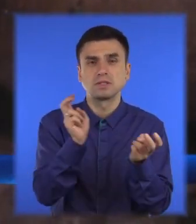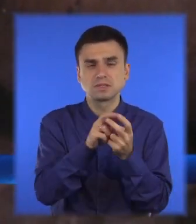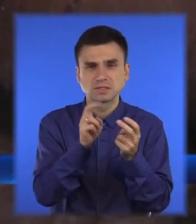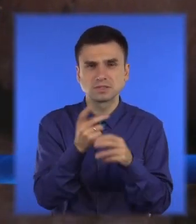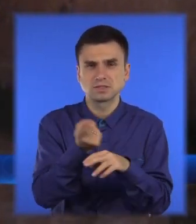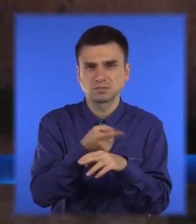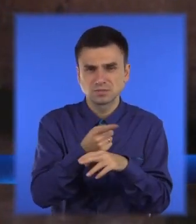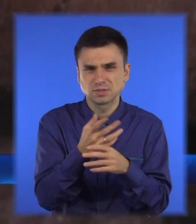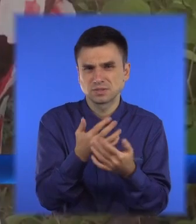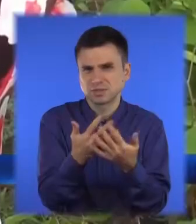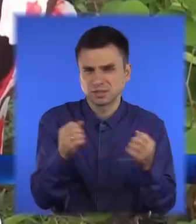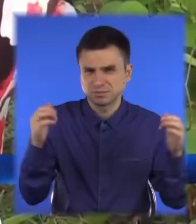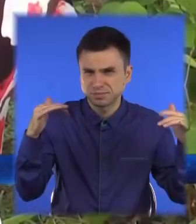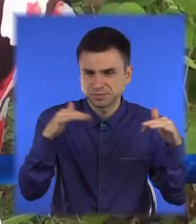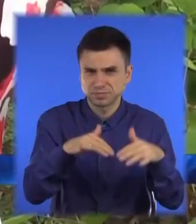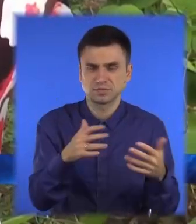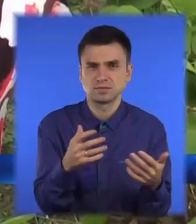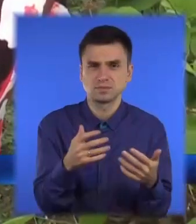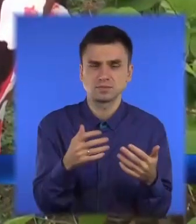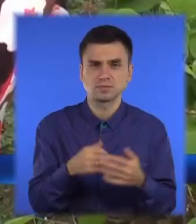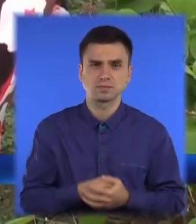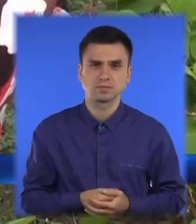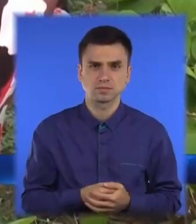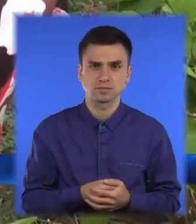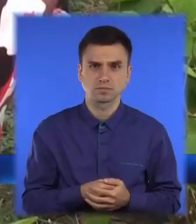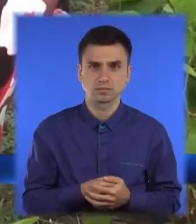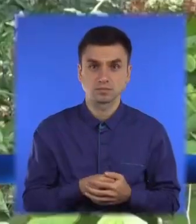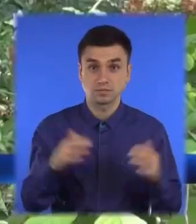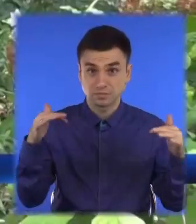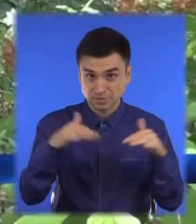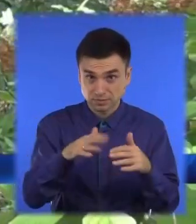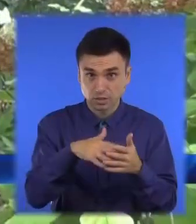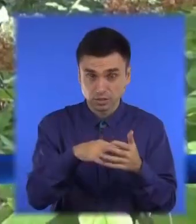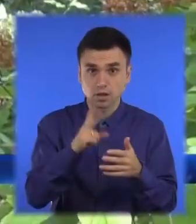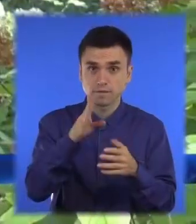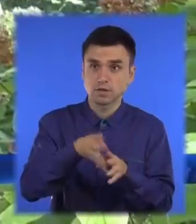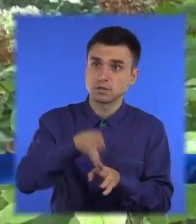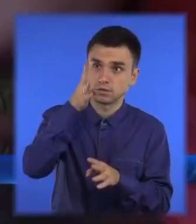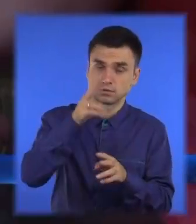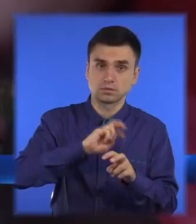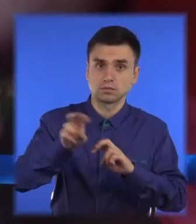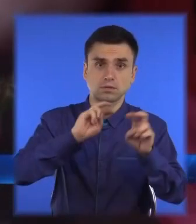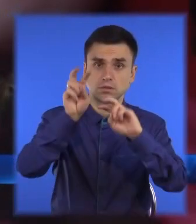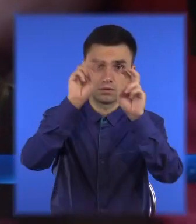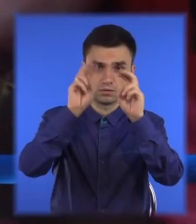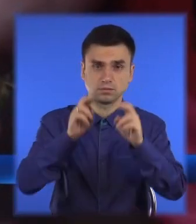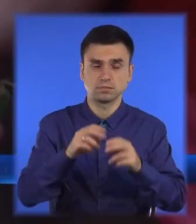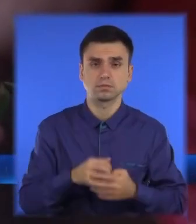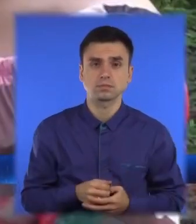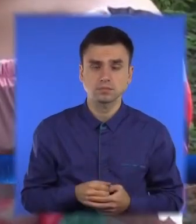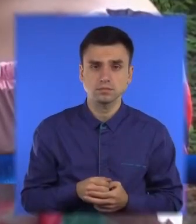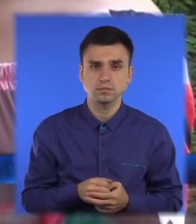гості поселились у квартирах. Люди кажуть, що ця труба на балансі компанії «Уют-2011». Але там